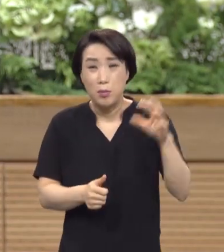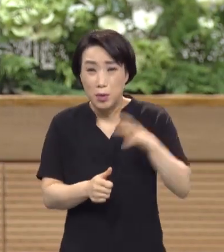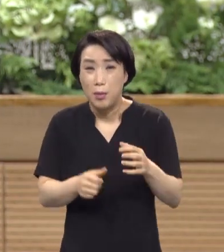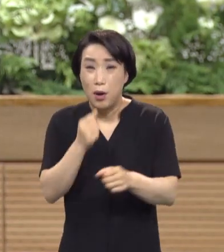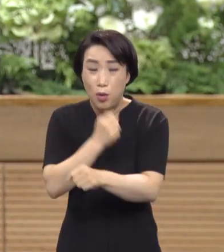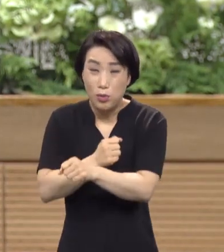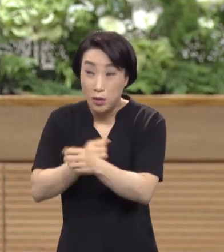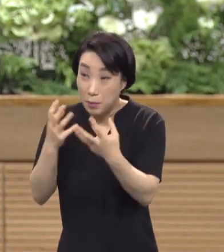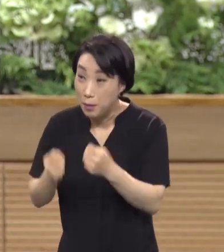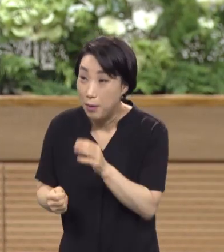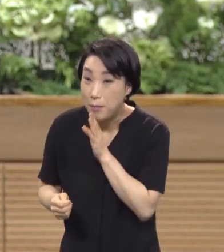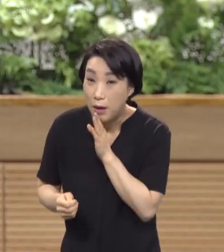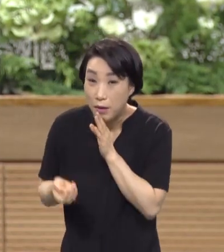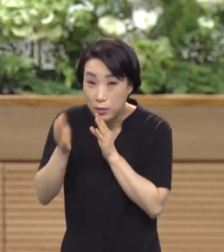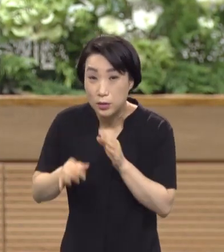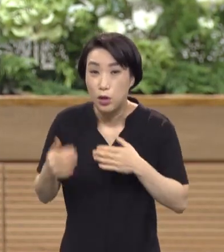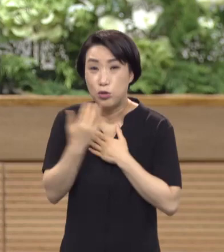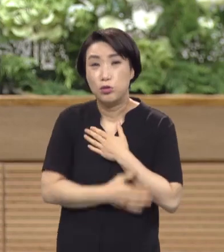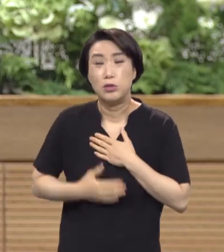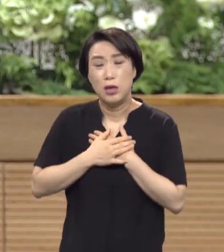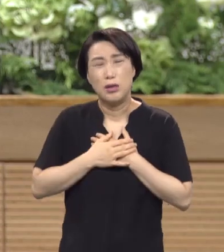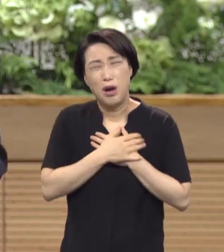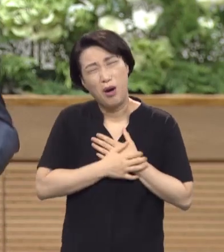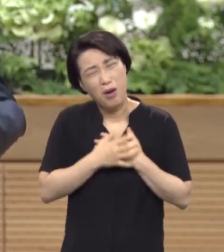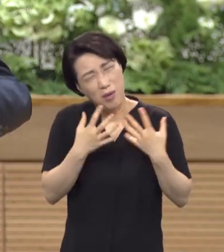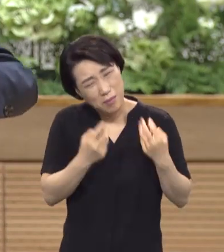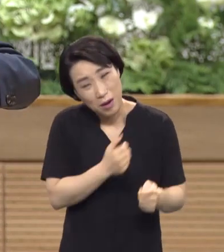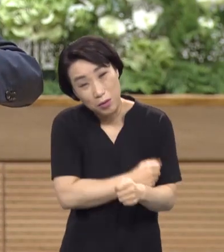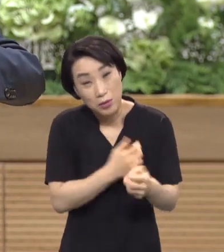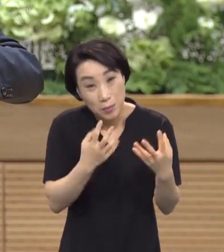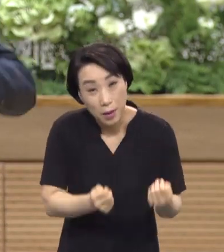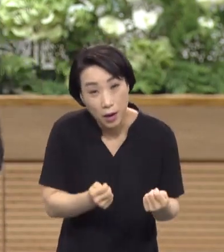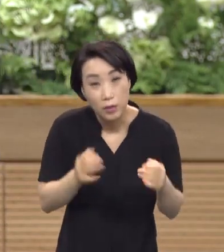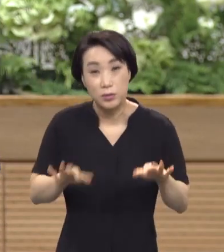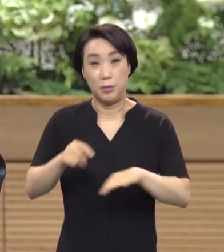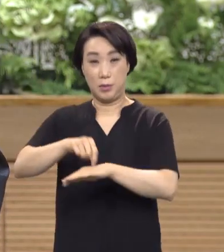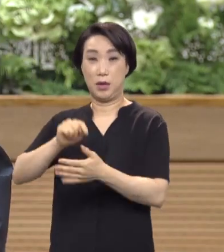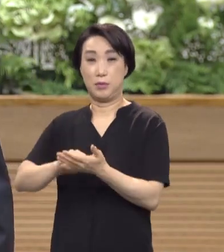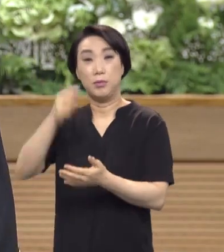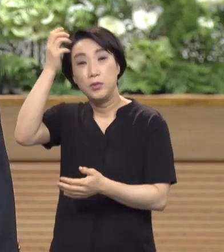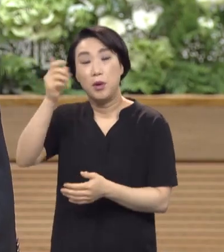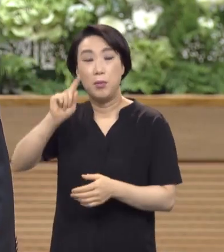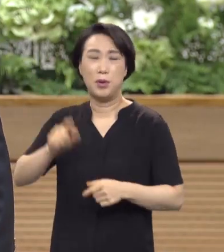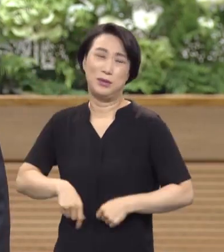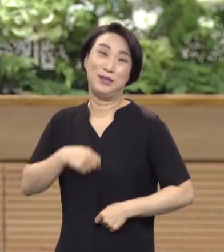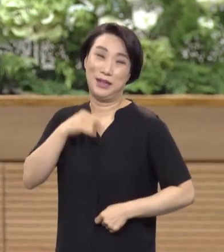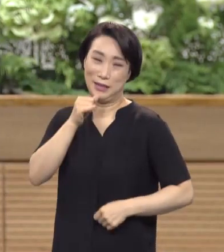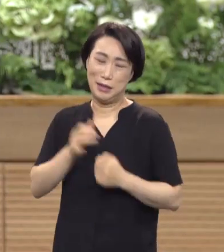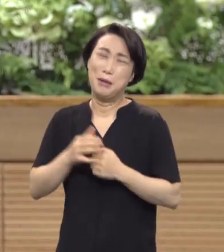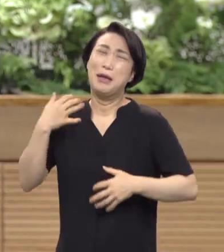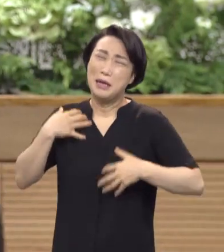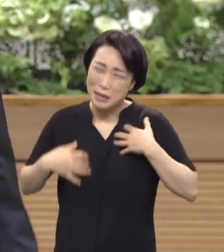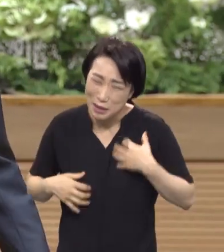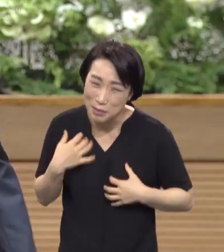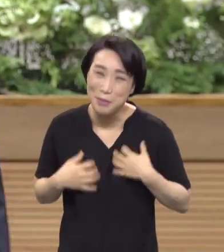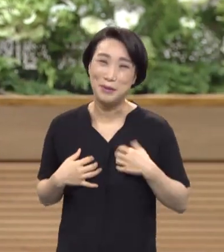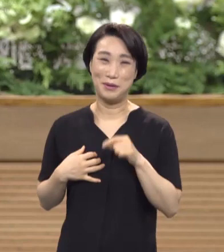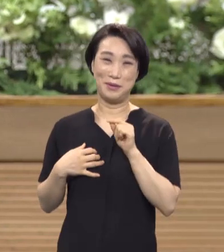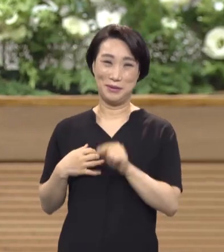것 같지만 육체는 한없이 괴로우나 내 심령은 한없이 의가 있기 때문에 기쁘다 이 말이야.